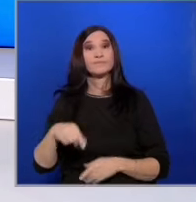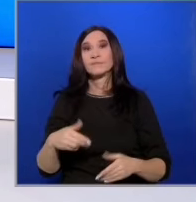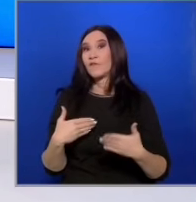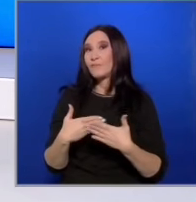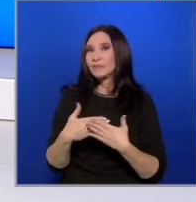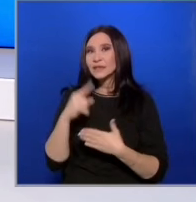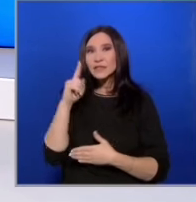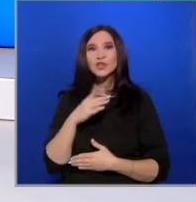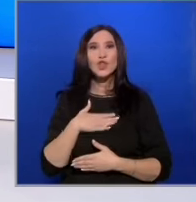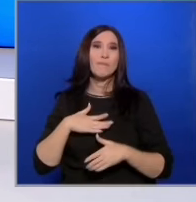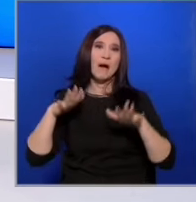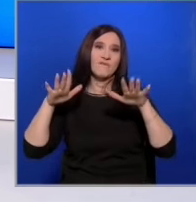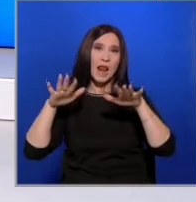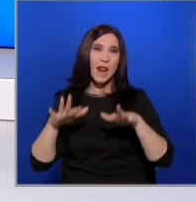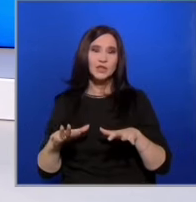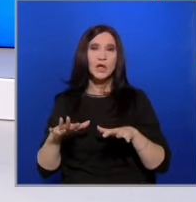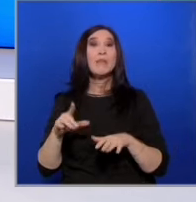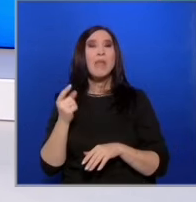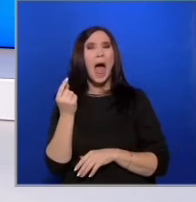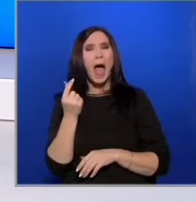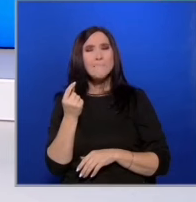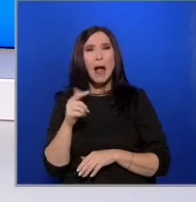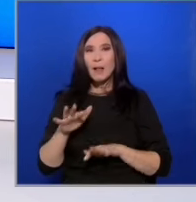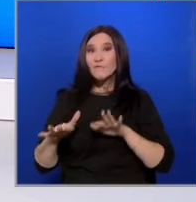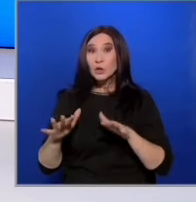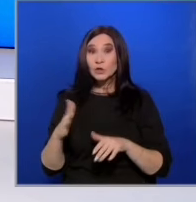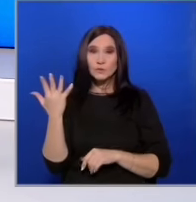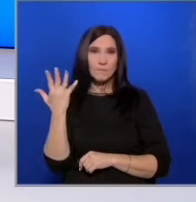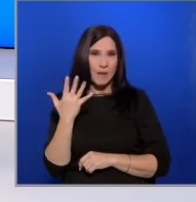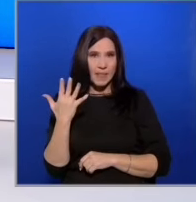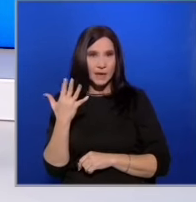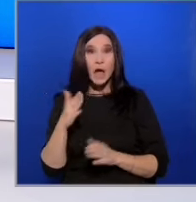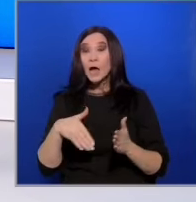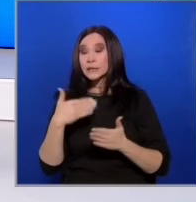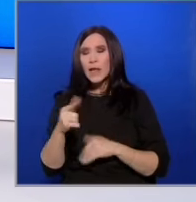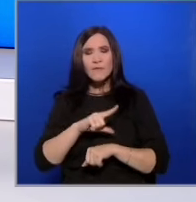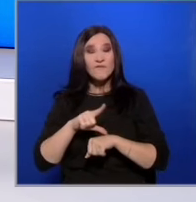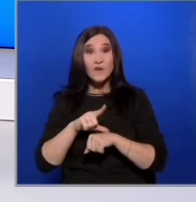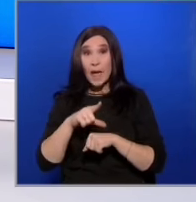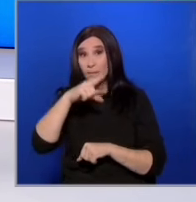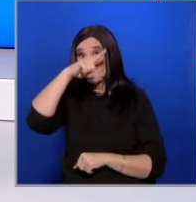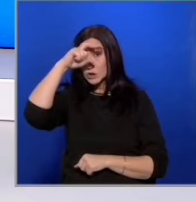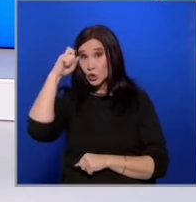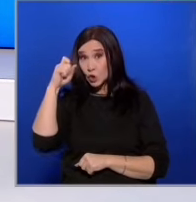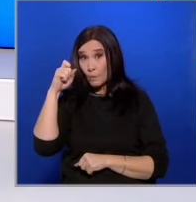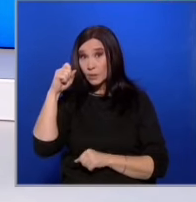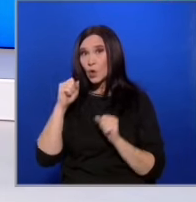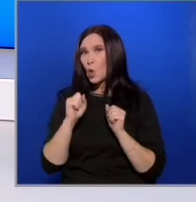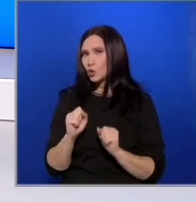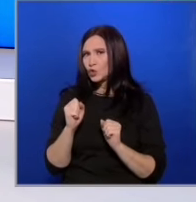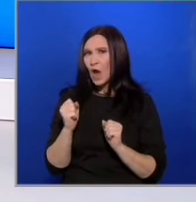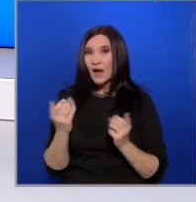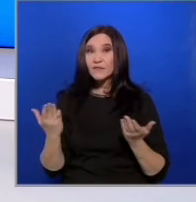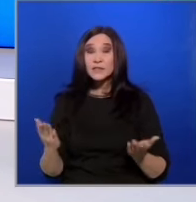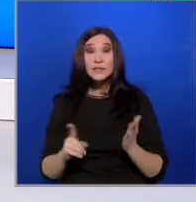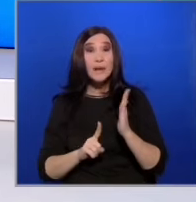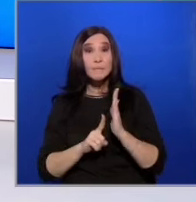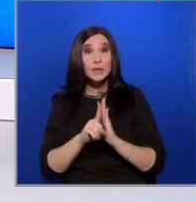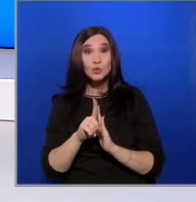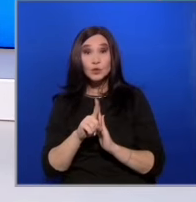близките дни ще има превалявания с най-малка вероятност в петък след временно затопляне очакванията са